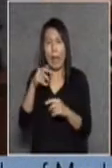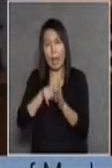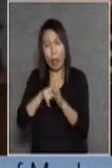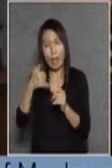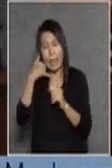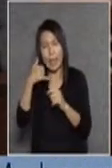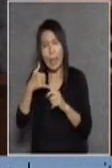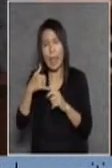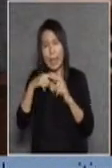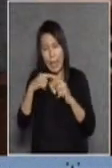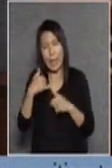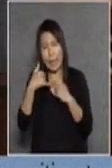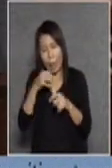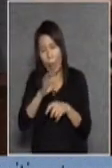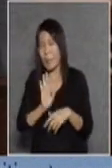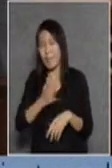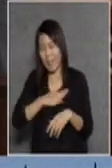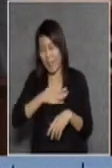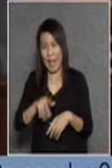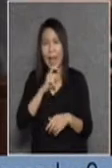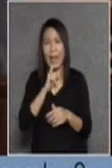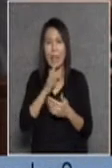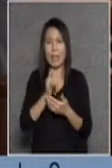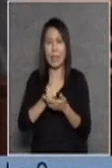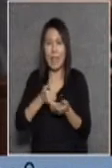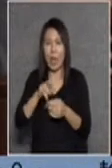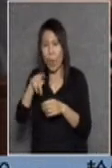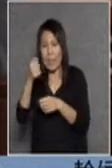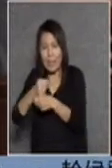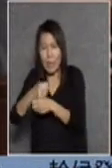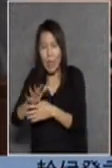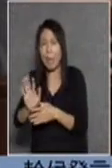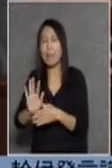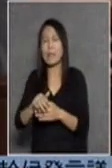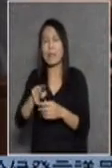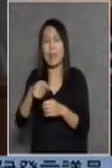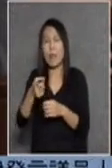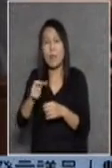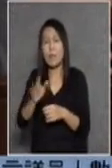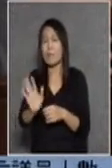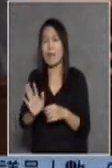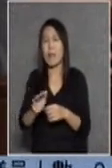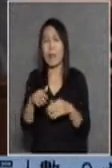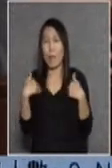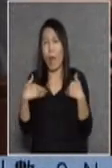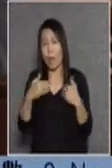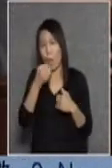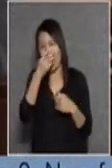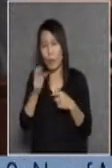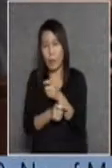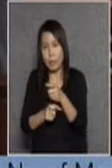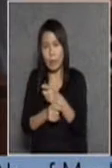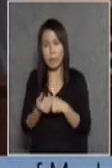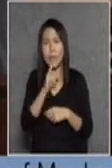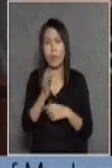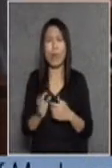啦，你唔使考慮辭咗立法會出嚟揾錢啦。係咪咁樣玩嚟香港即係經濟咧？嗱，仲